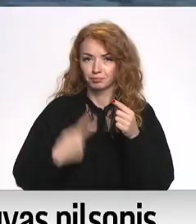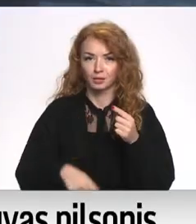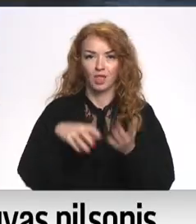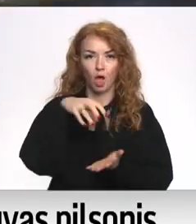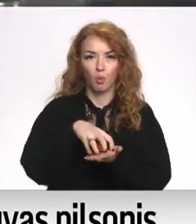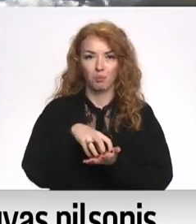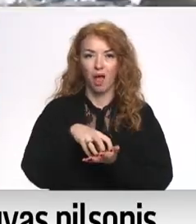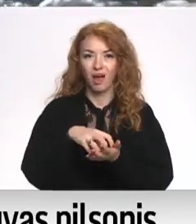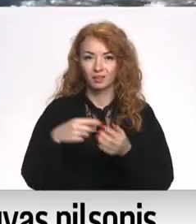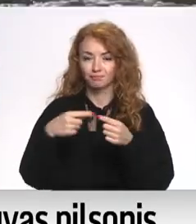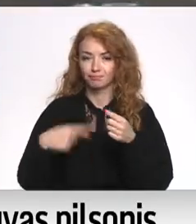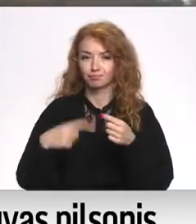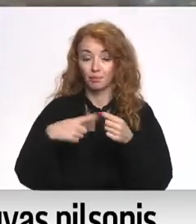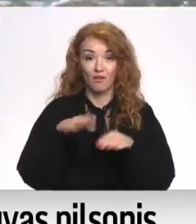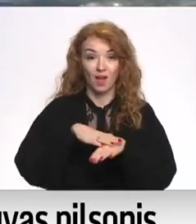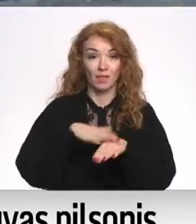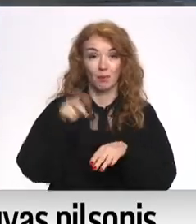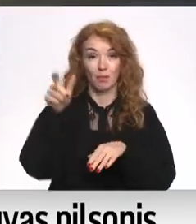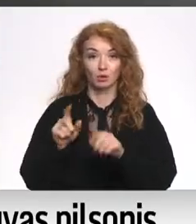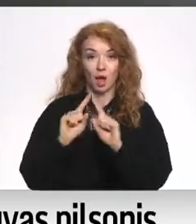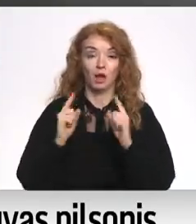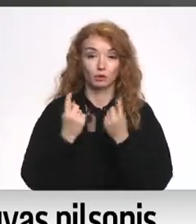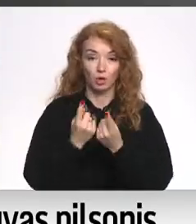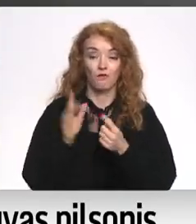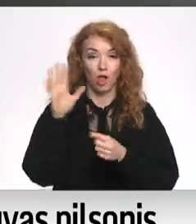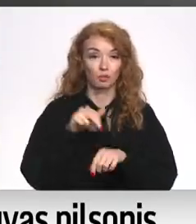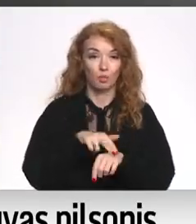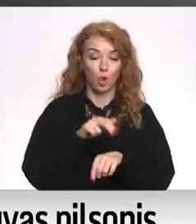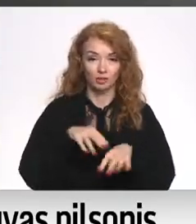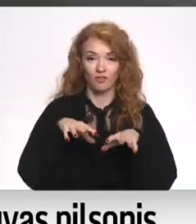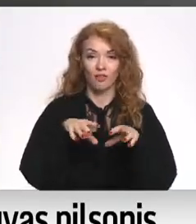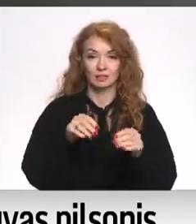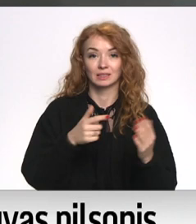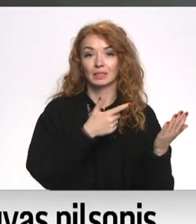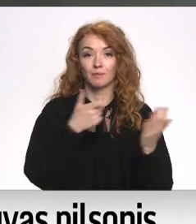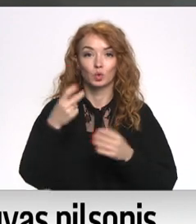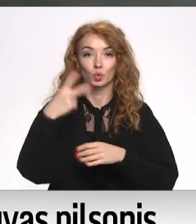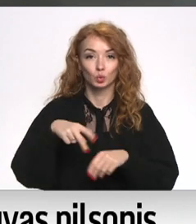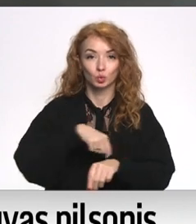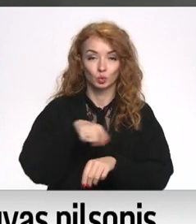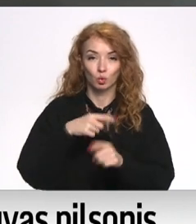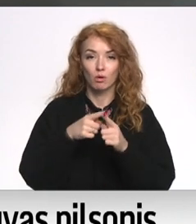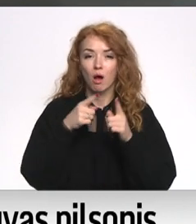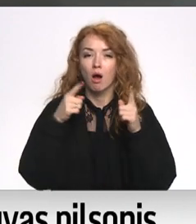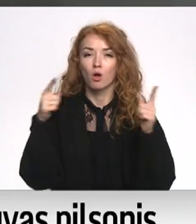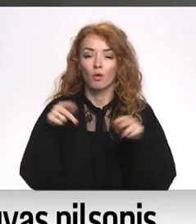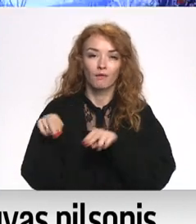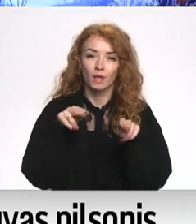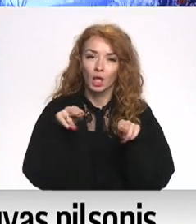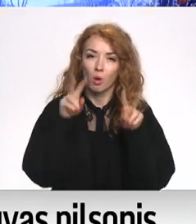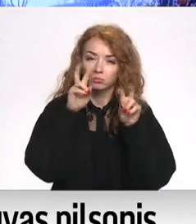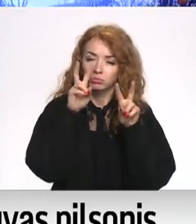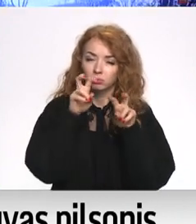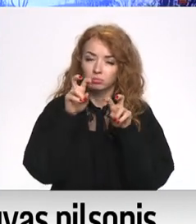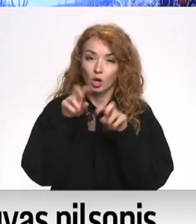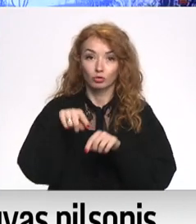datubāzē esošajiem. Vainīgās personas aizturēšanai valsts policija veica 720 stundu garu video materiālu analīzi. Un